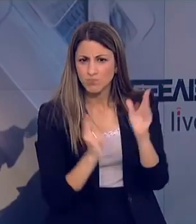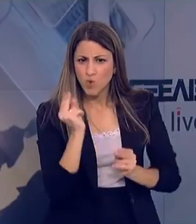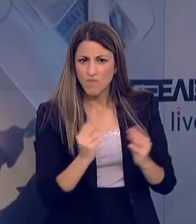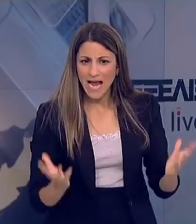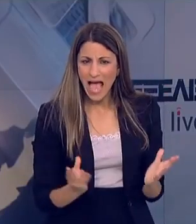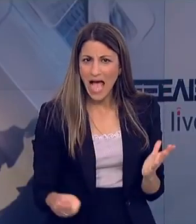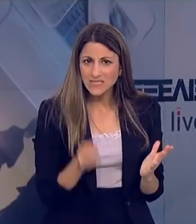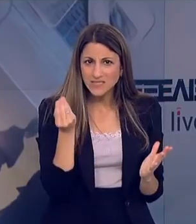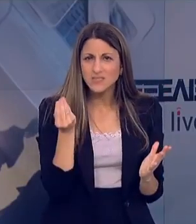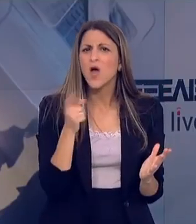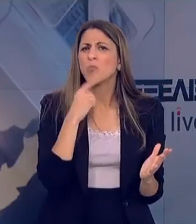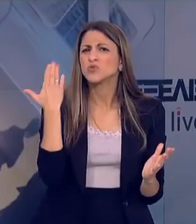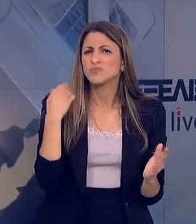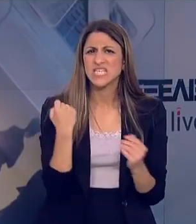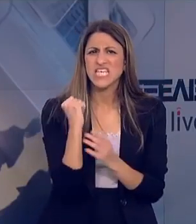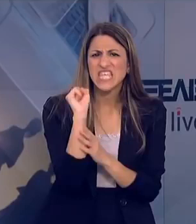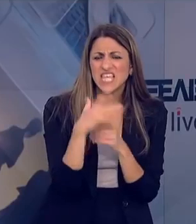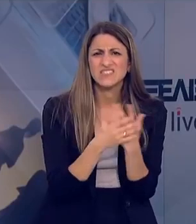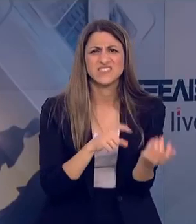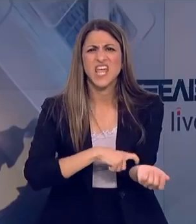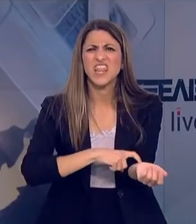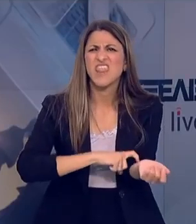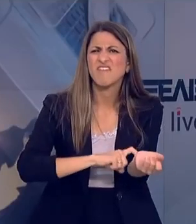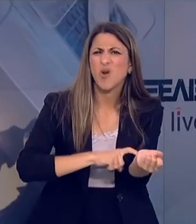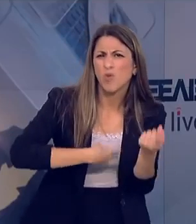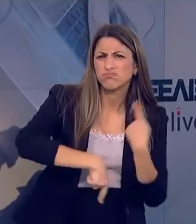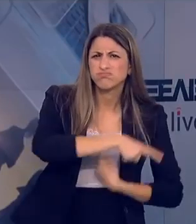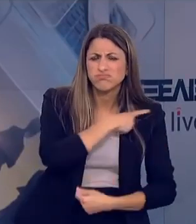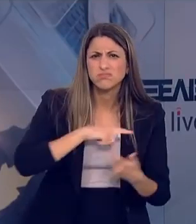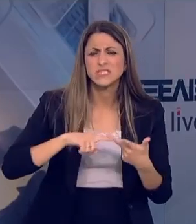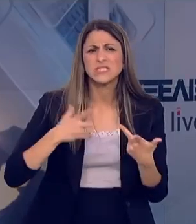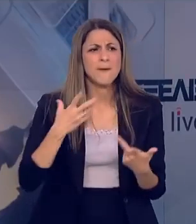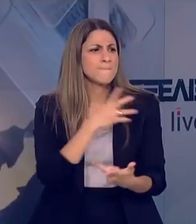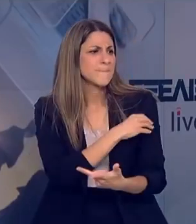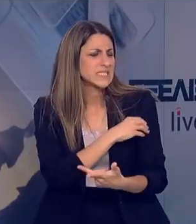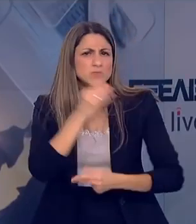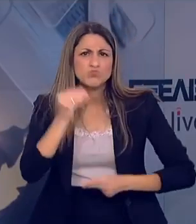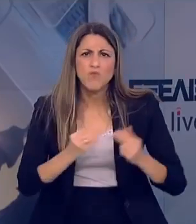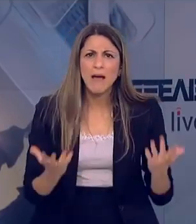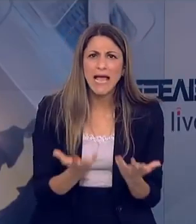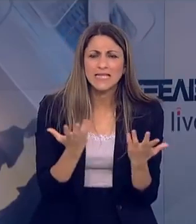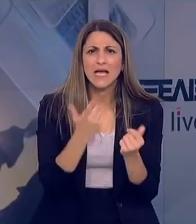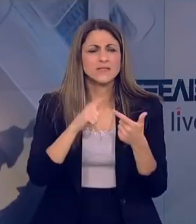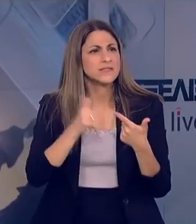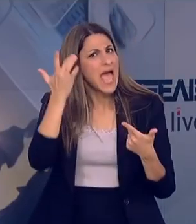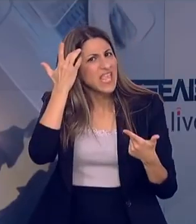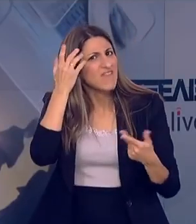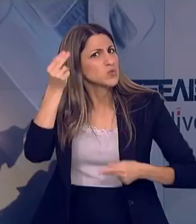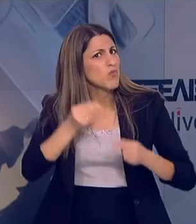όχι. Όπως τα υπολείμματα στα οποία αναφέρεται η δημοσιογράφος, τα νευρολογικά υπολείμματα, τα μυοσκελετικά υπολείμματα, καταστάσεις οι οποίες